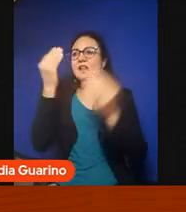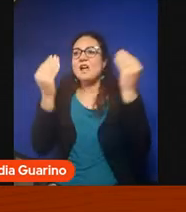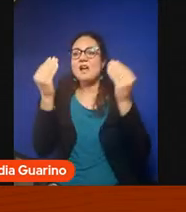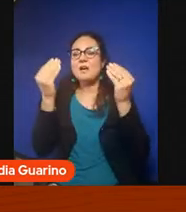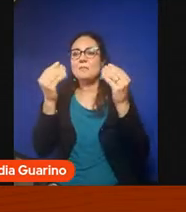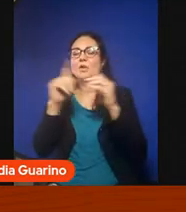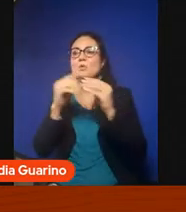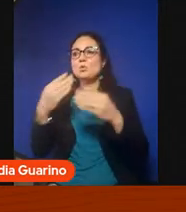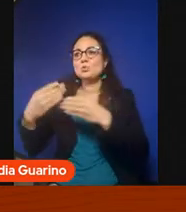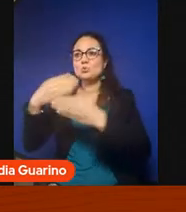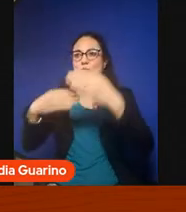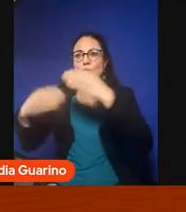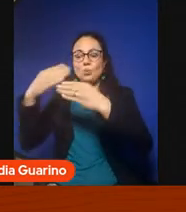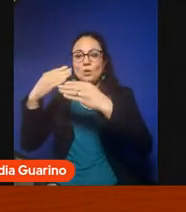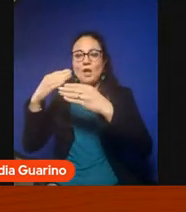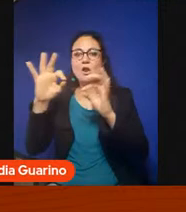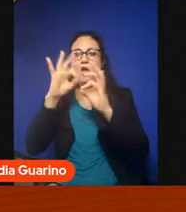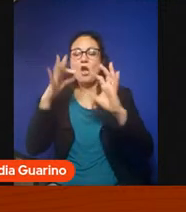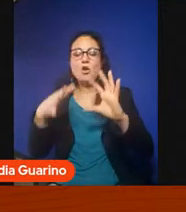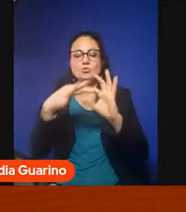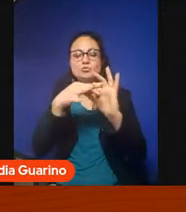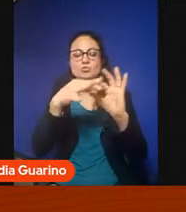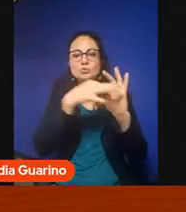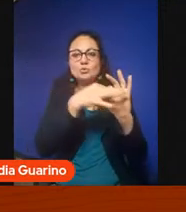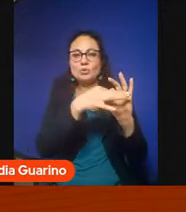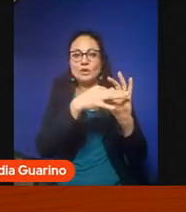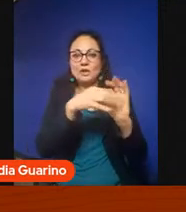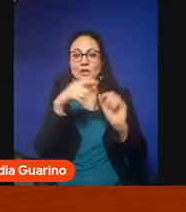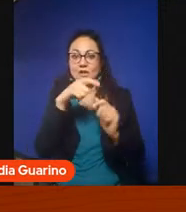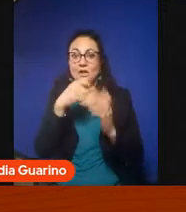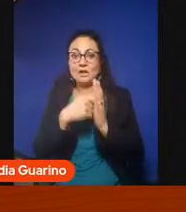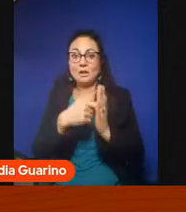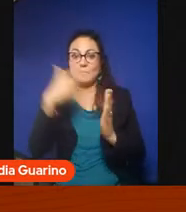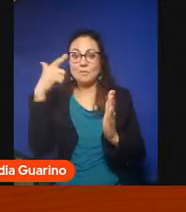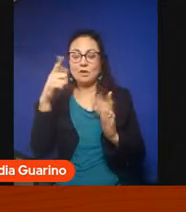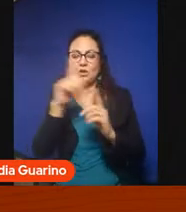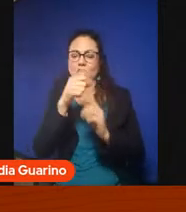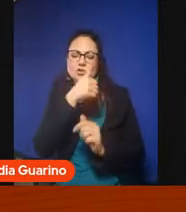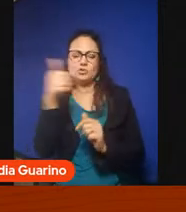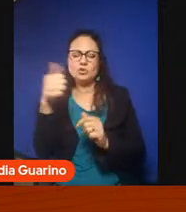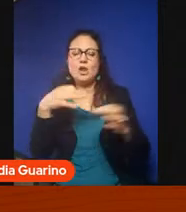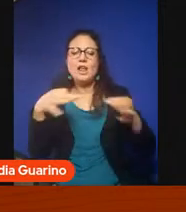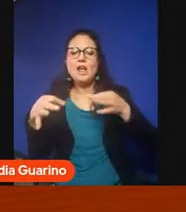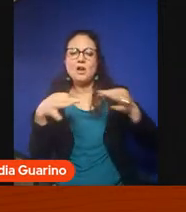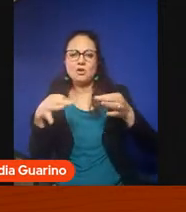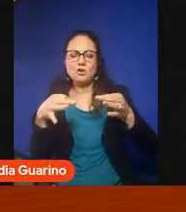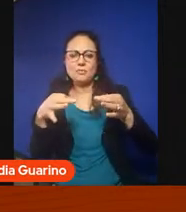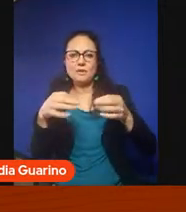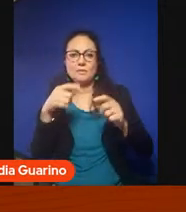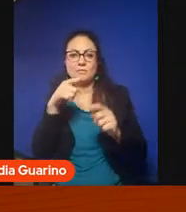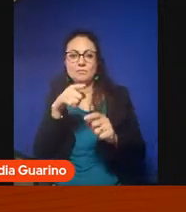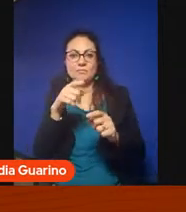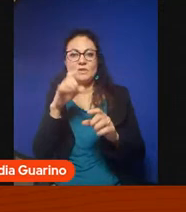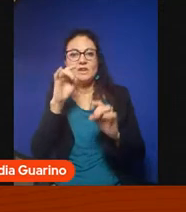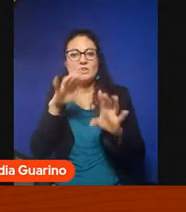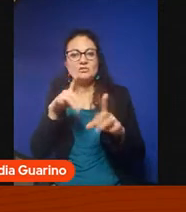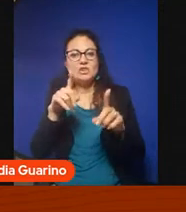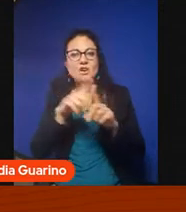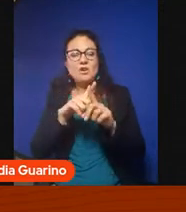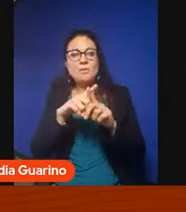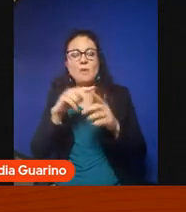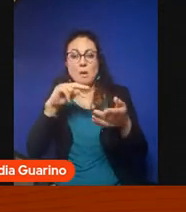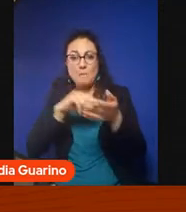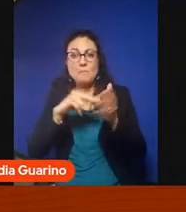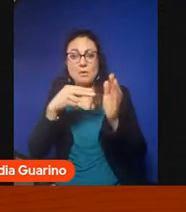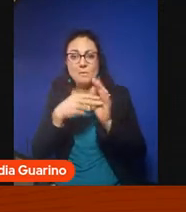quelli congiunturali, sempre in economia, no? Penso. E non solo in economia. C'erano delle problematiche,